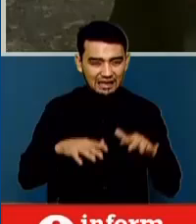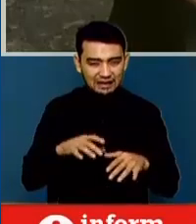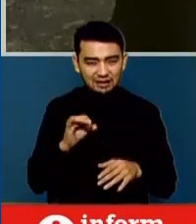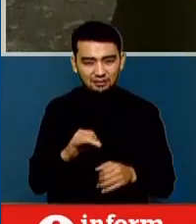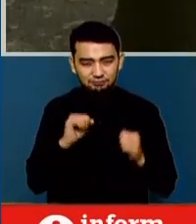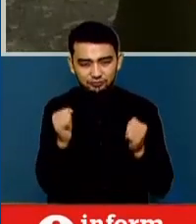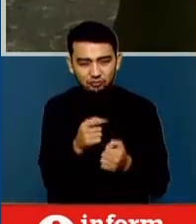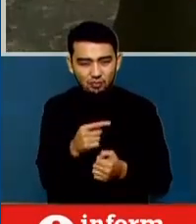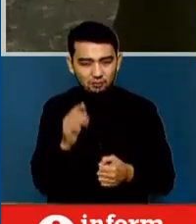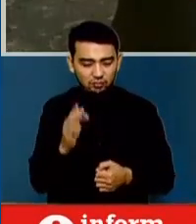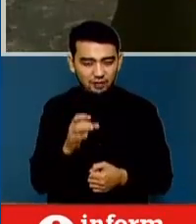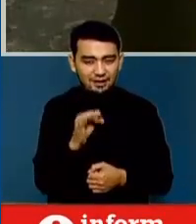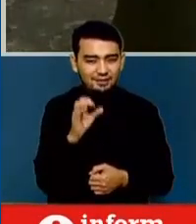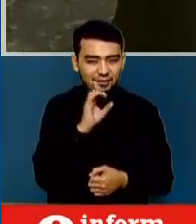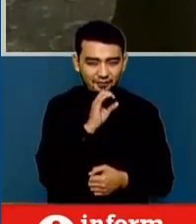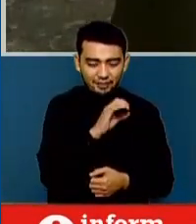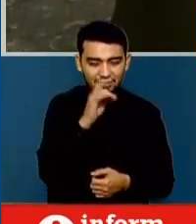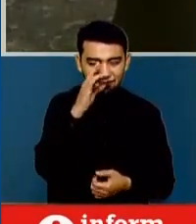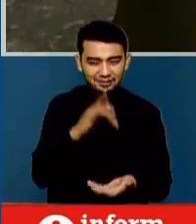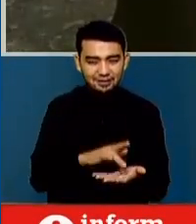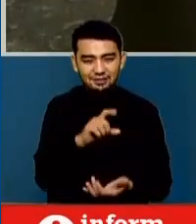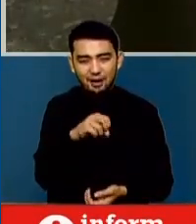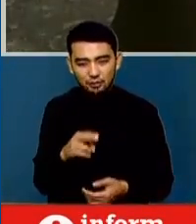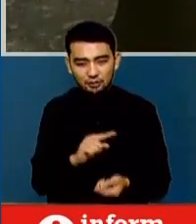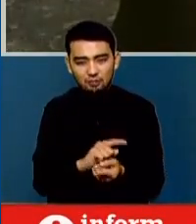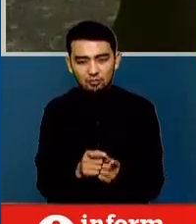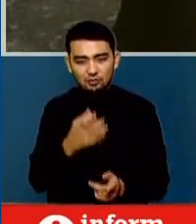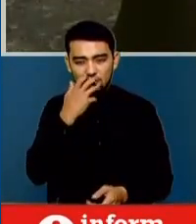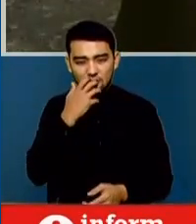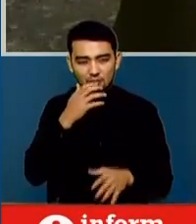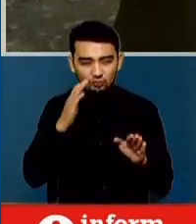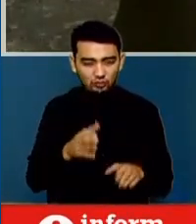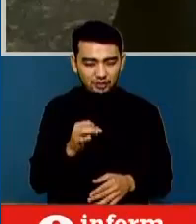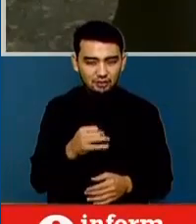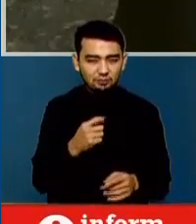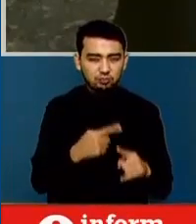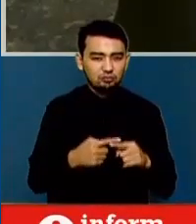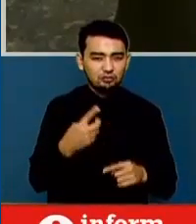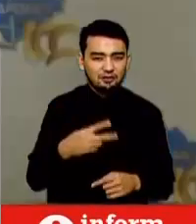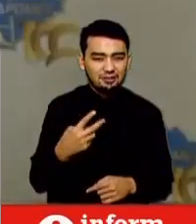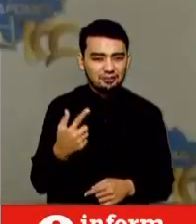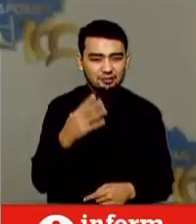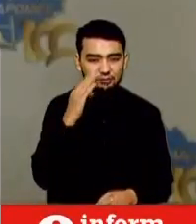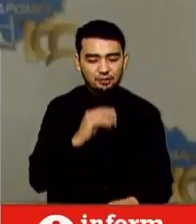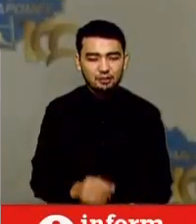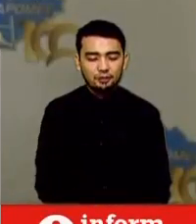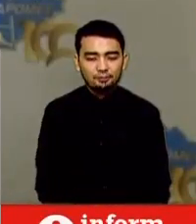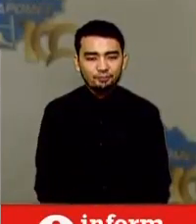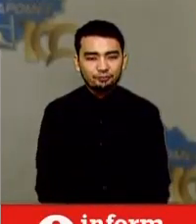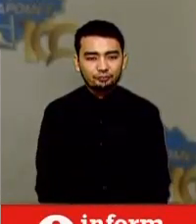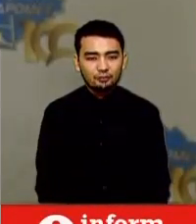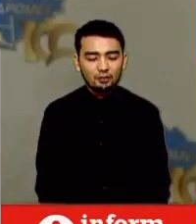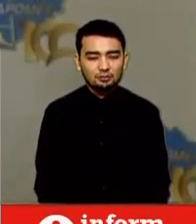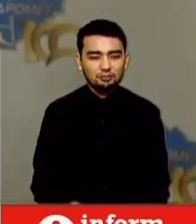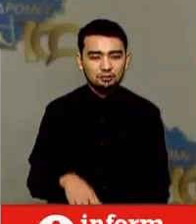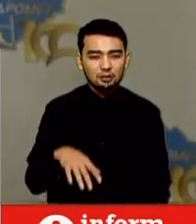гололед. А в центре, на севере и западе страны, наоборот, потеплеет, местами даже до плюс 20 градусов. Серия